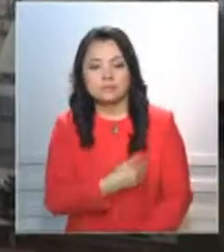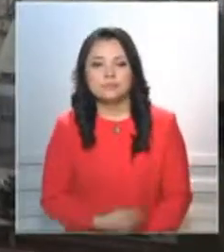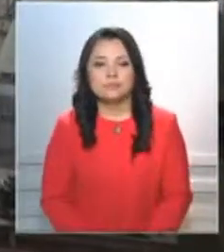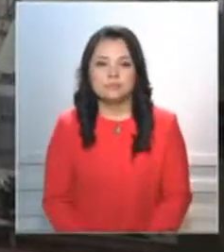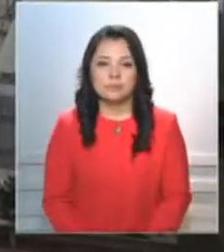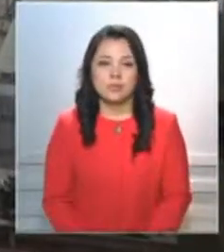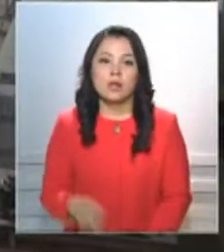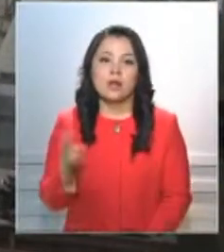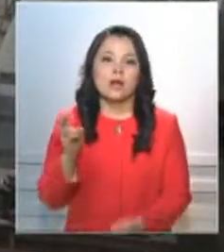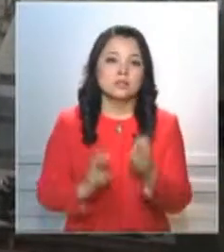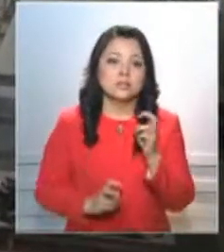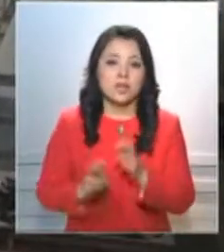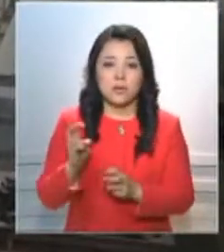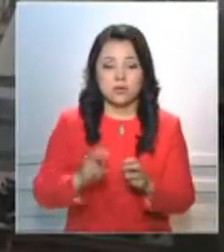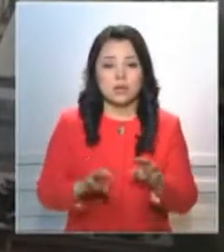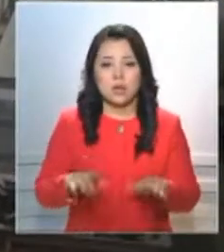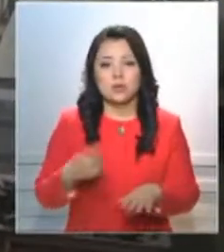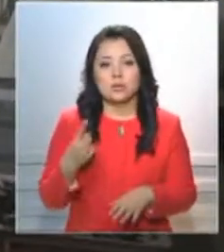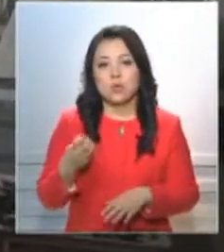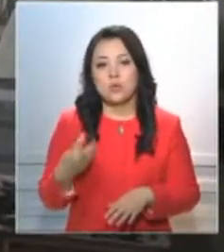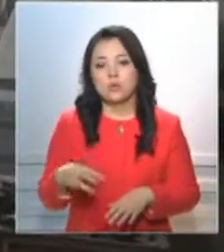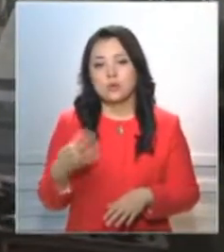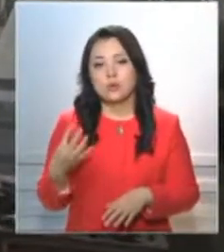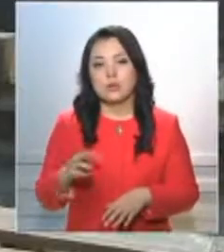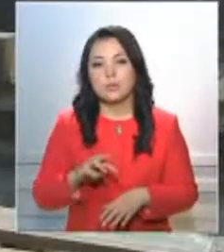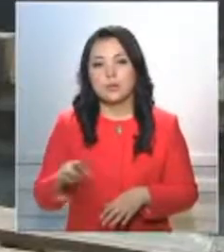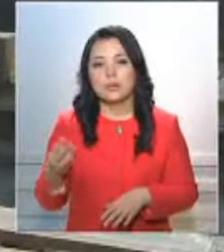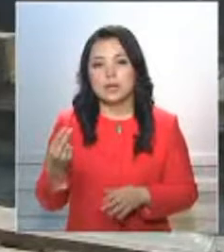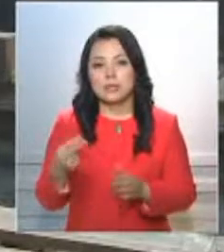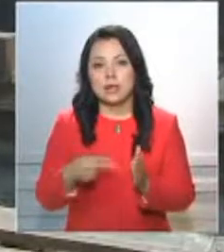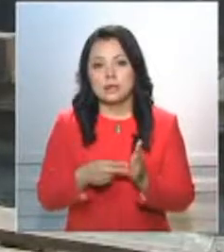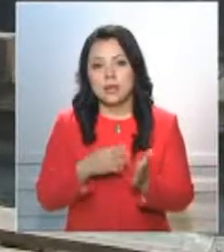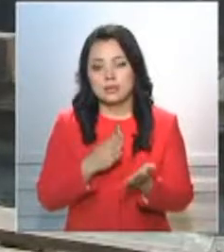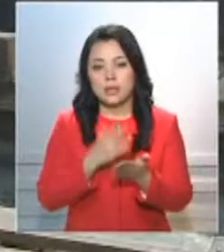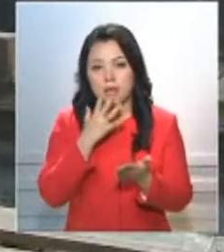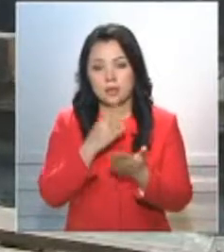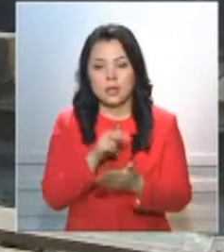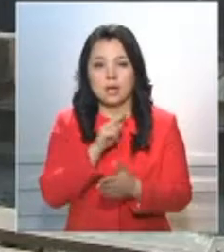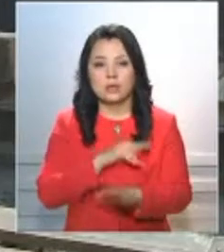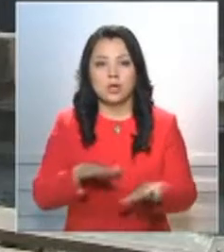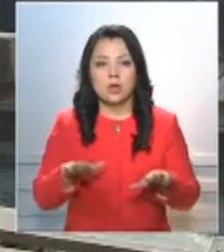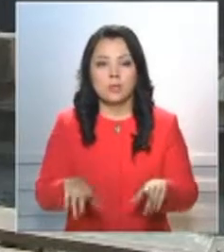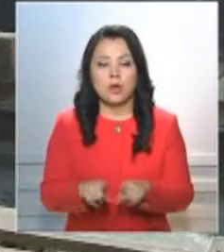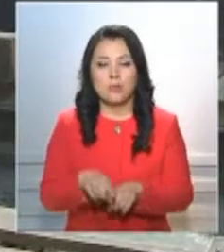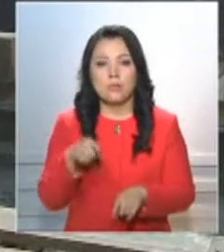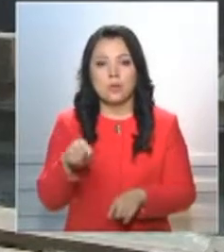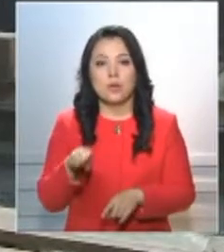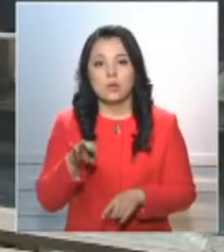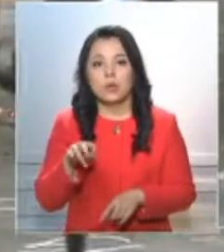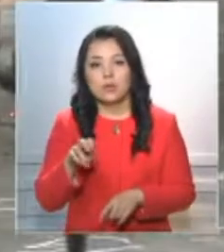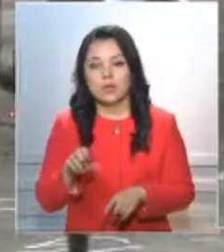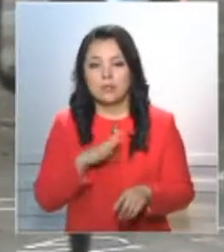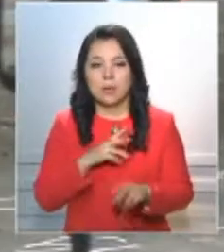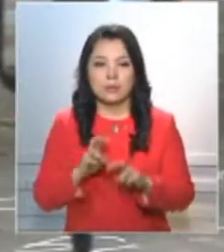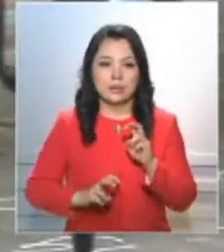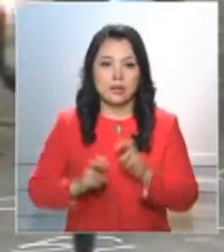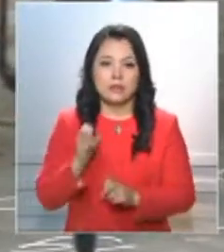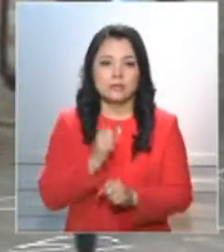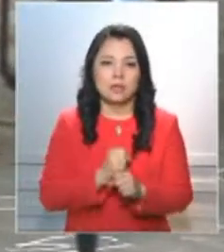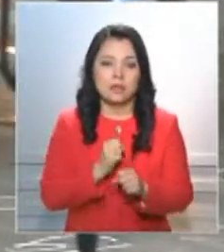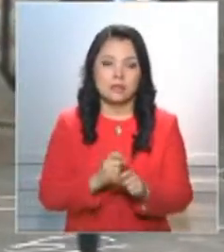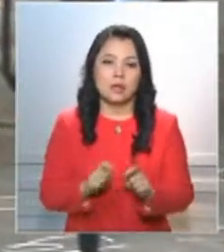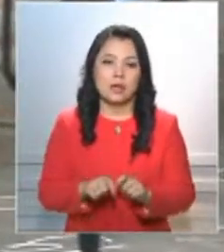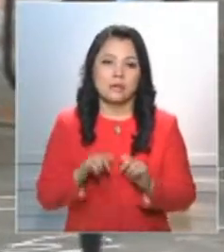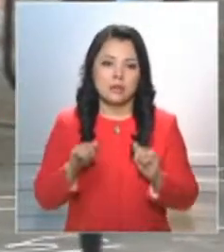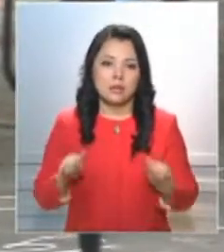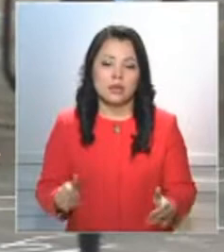Зауыт мемлекет бөлген 134 миллион теңгеге 7 қондырғы сатып алды. Қазір кәсіпорын айына 1000 тонна металл өнімін шығаруға қауқарлы. Жаңа қондырғыларды